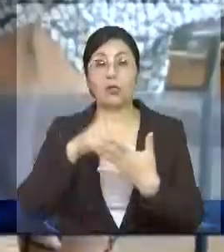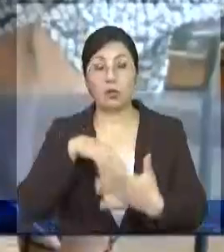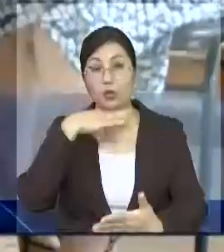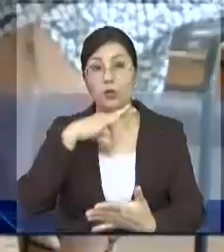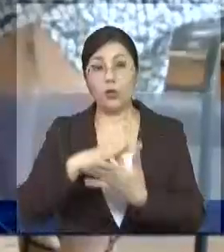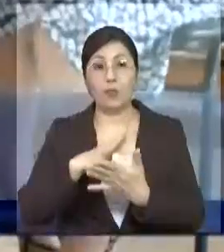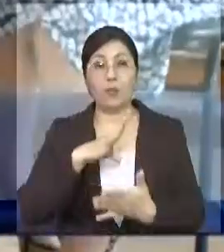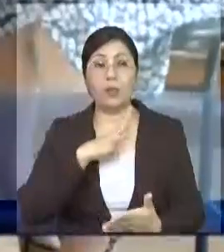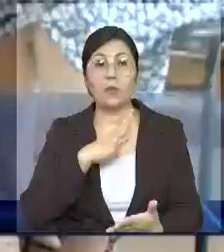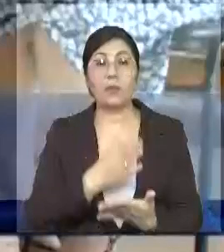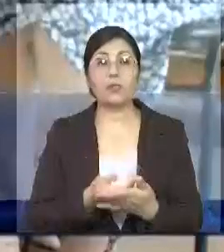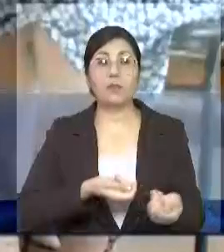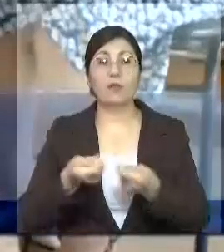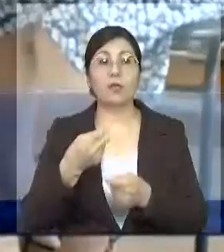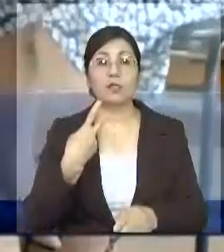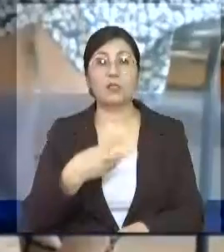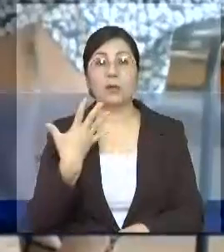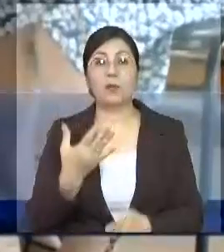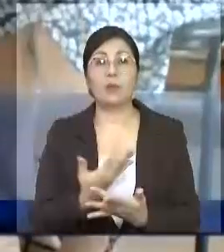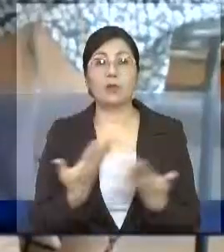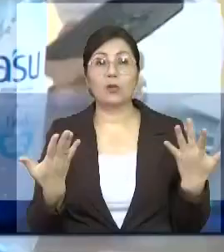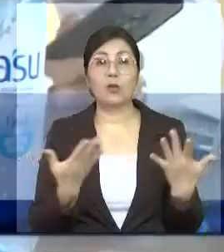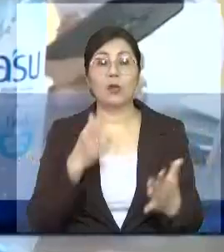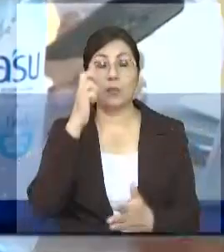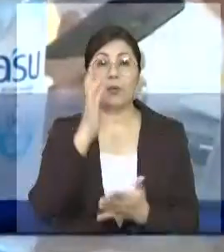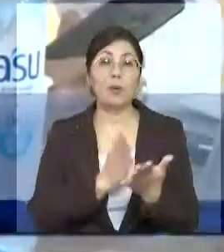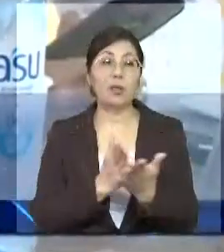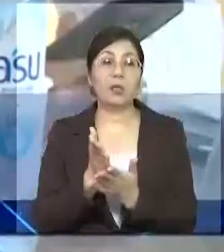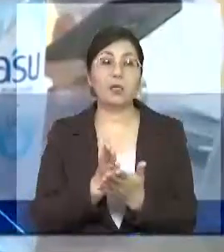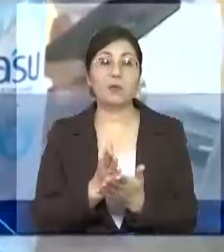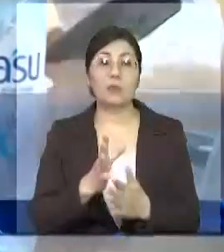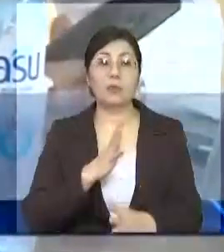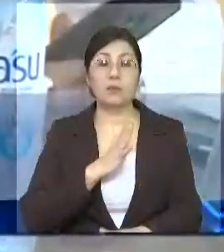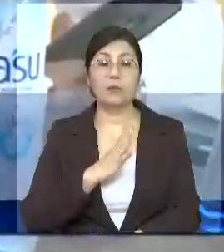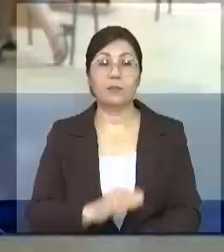берді. Айтып өтелік, басқарма 25 түрлі мемлекеттік қызмет көрсетеді.